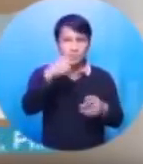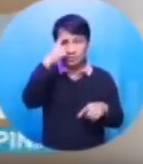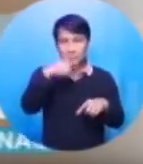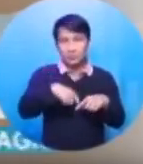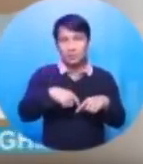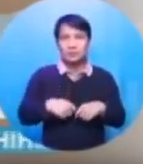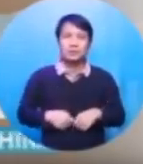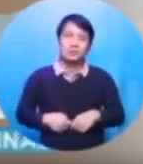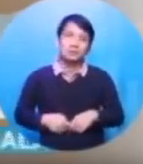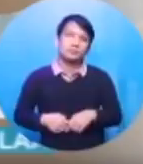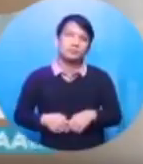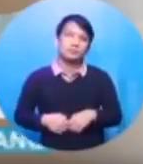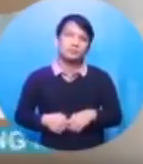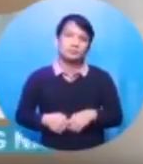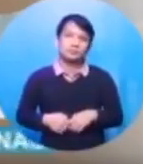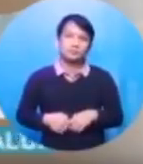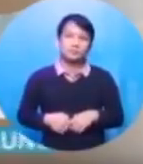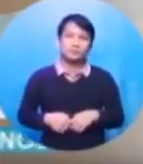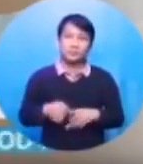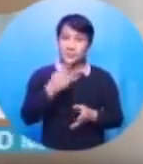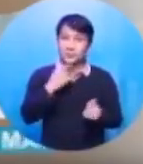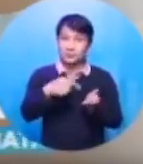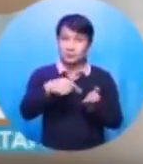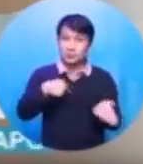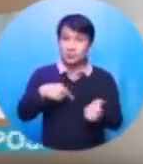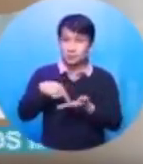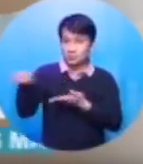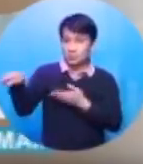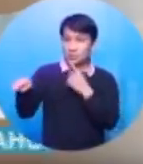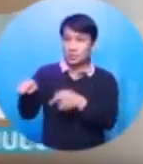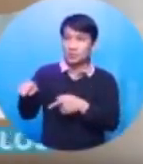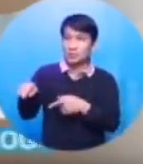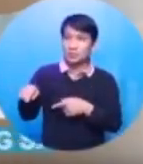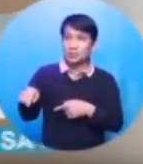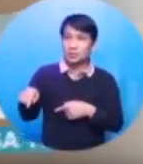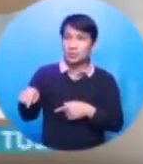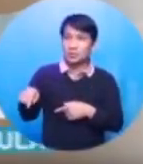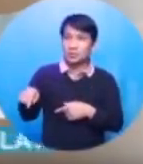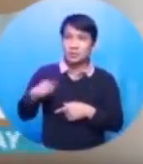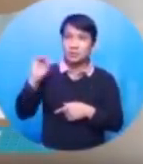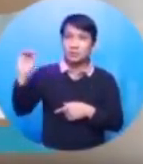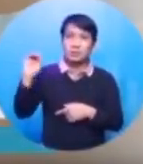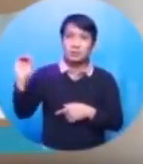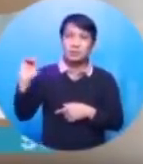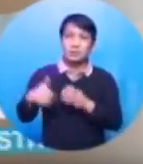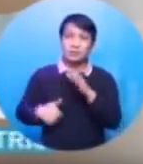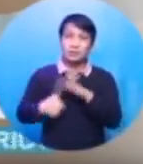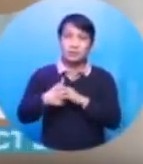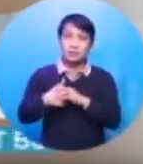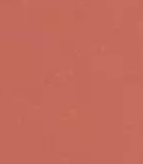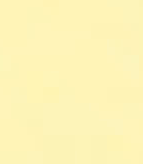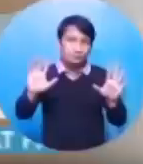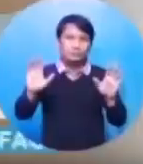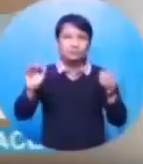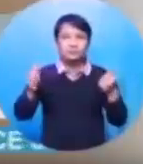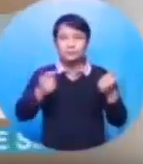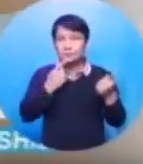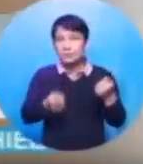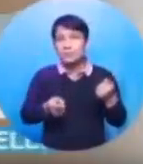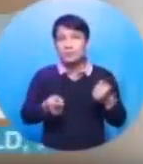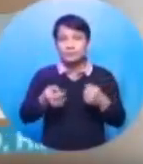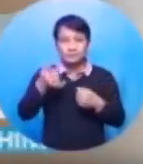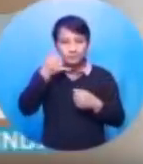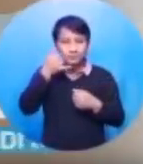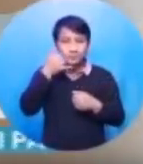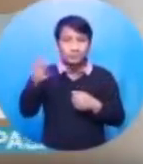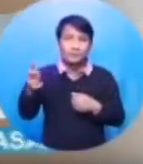Sir, ganito kasi ang ginagawa niya, sir. Kung hindi ko po babayaran, sabihin po niya sa may-ari na ilabas po yung gamit ko. Tatawagan po